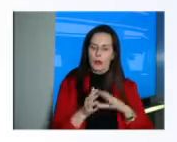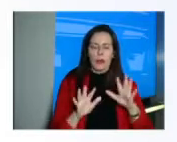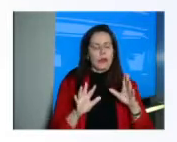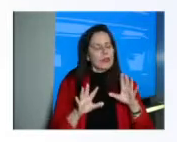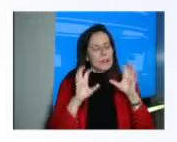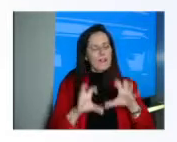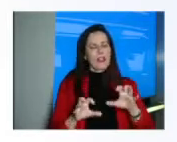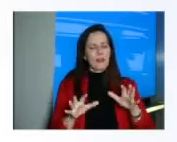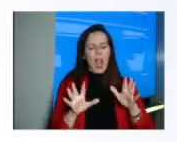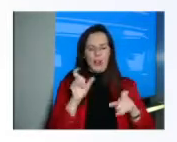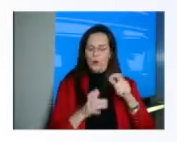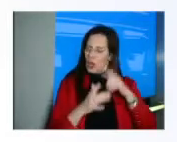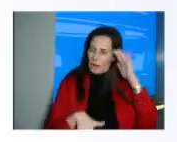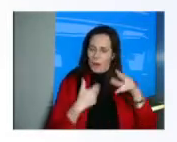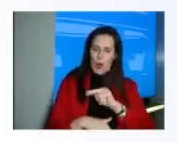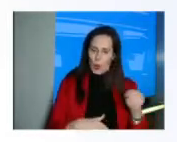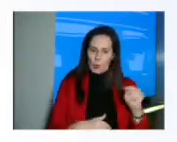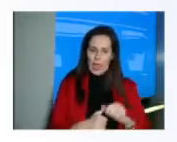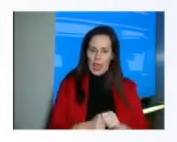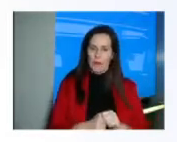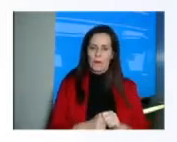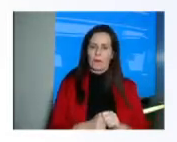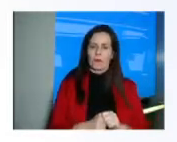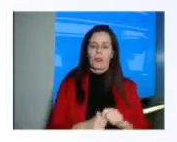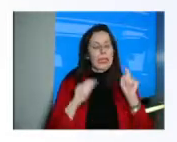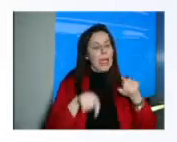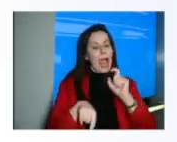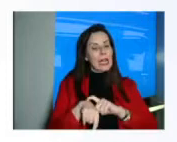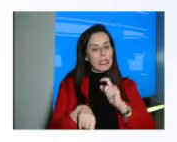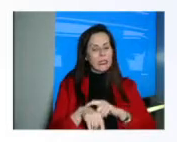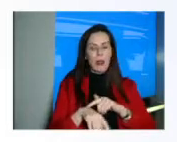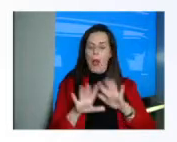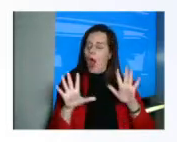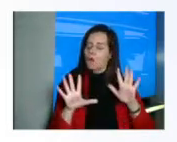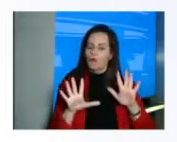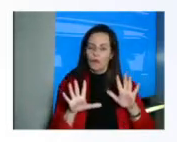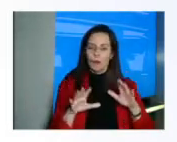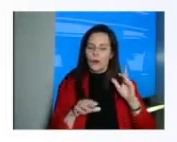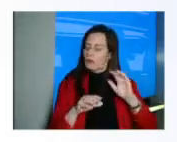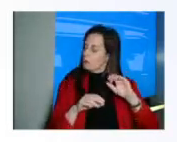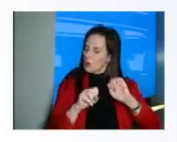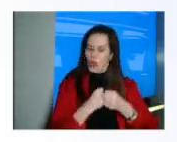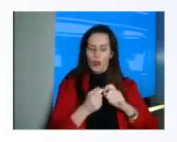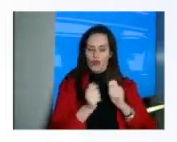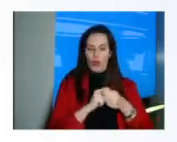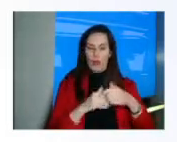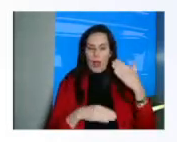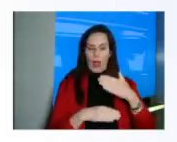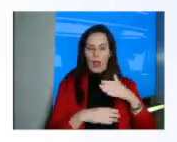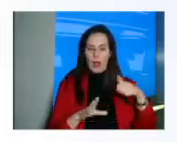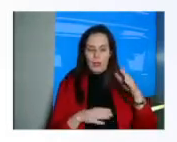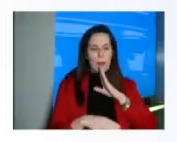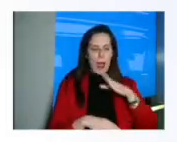של הציבור כדי ליצור בלבול בנושא הזה. הגיע הזמן לפרוץ את המחסום הפסיכולוגי כדי שצהל יהיה